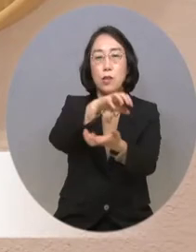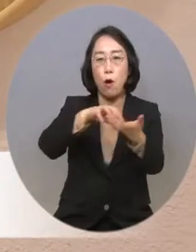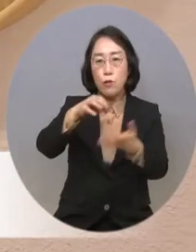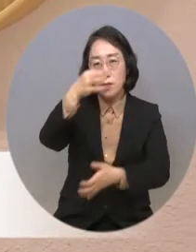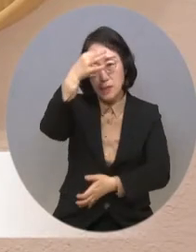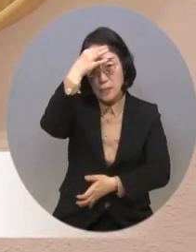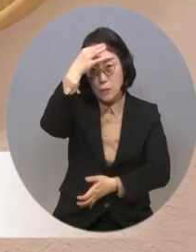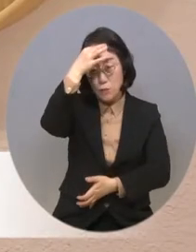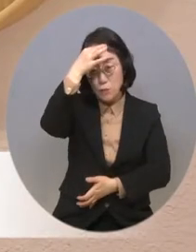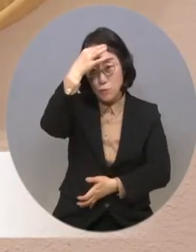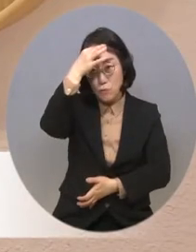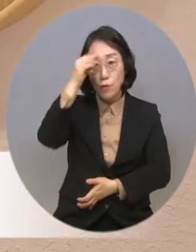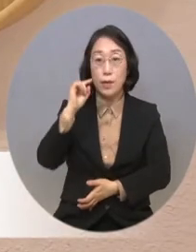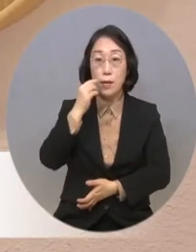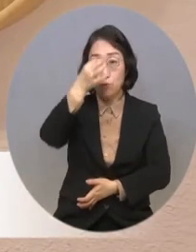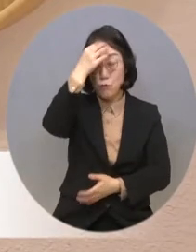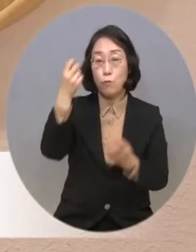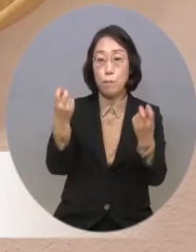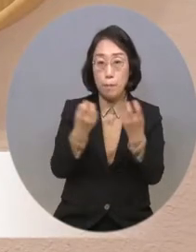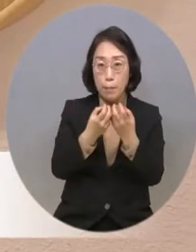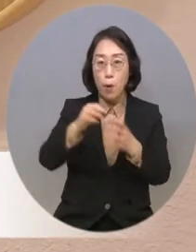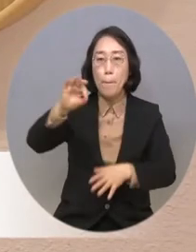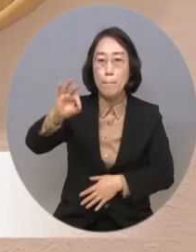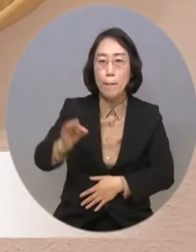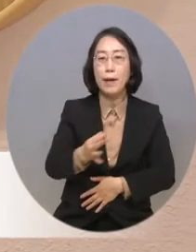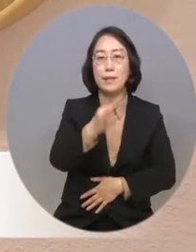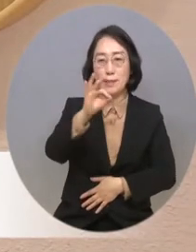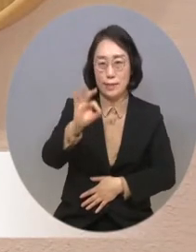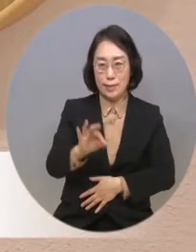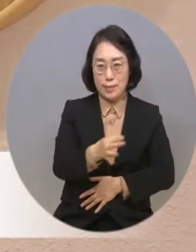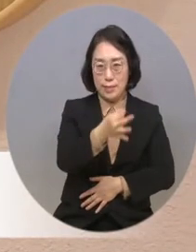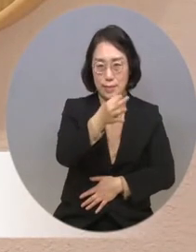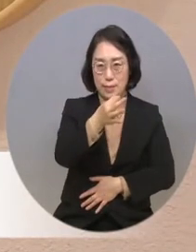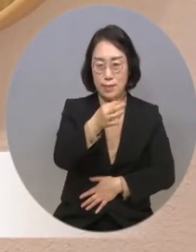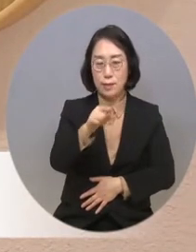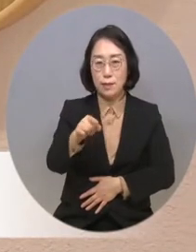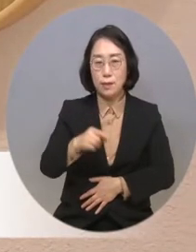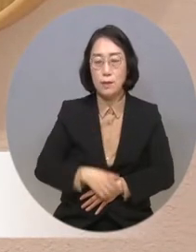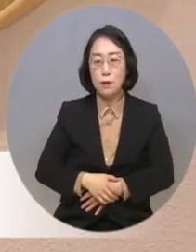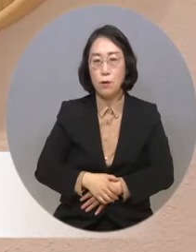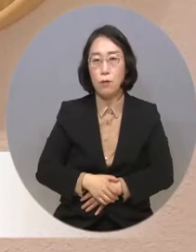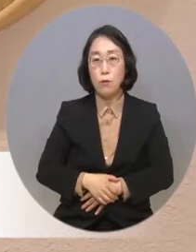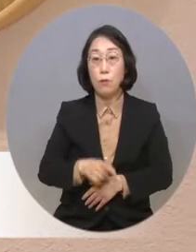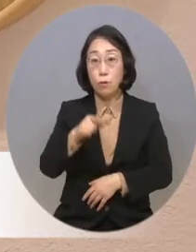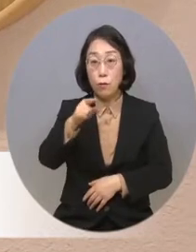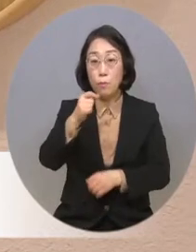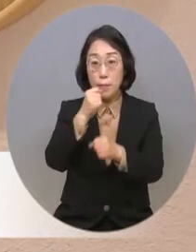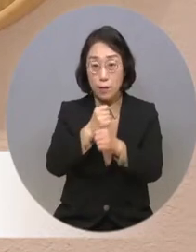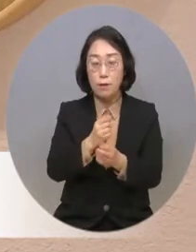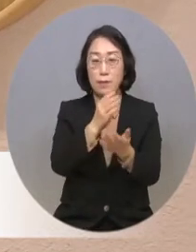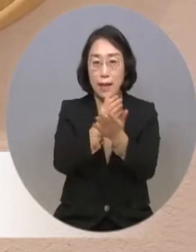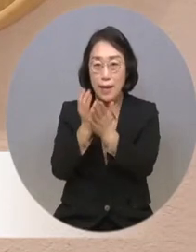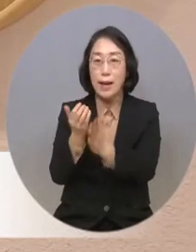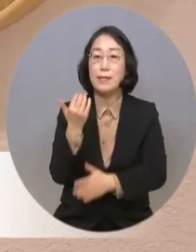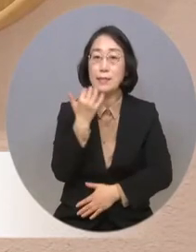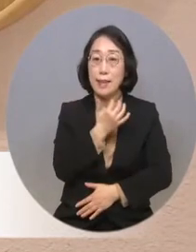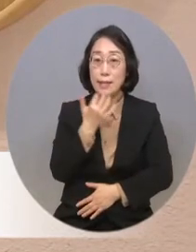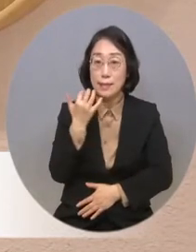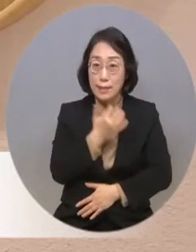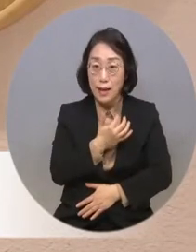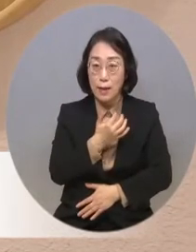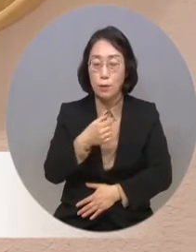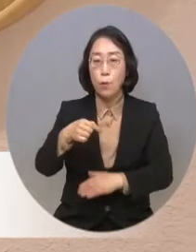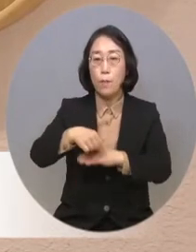제가 좋아하는 그런 바느질 기법으로 퀼트 작업을 통해서 다양한 색상으로 또